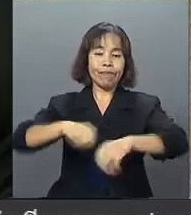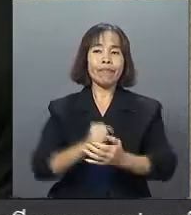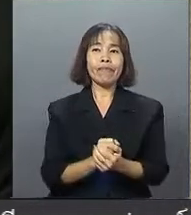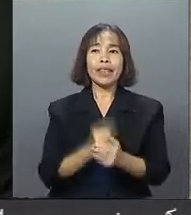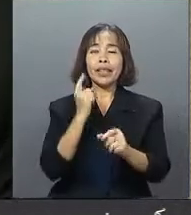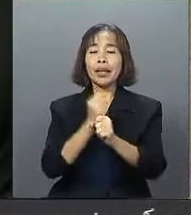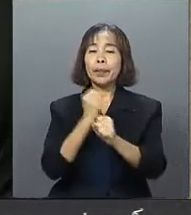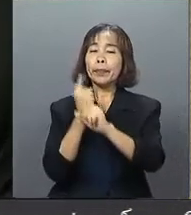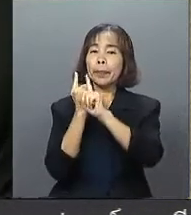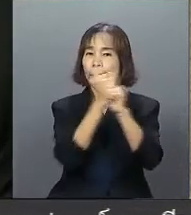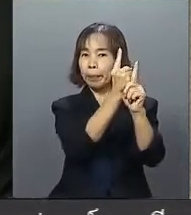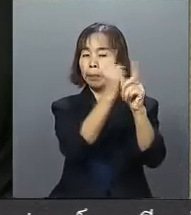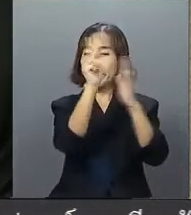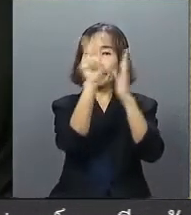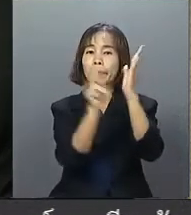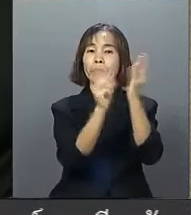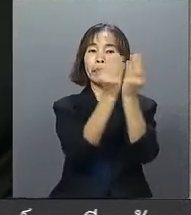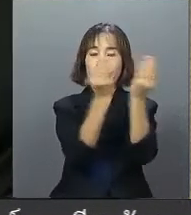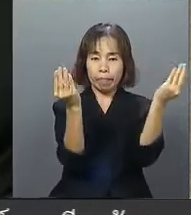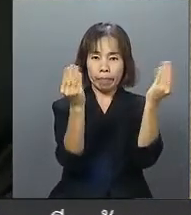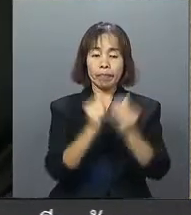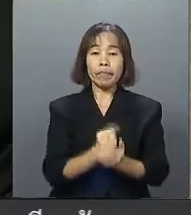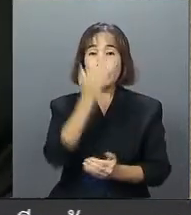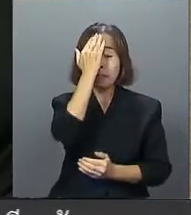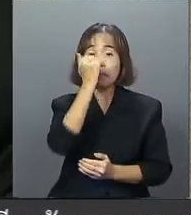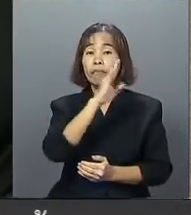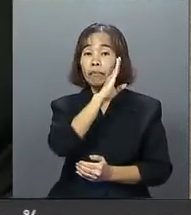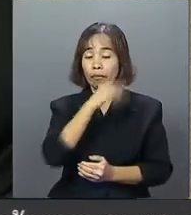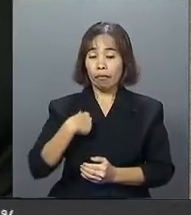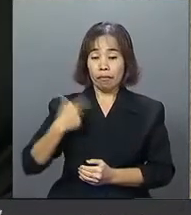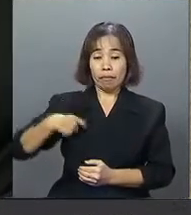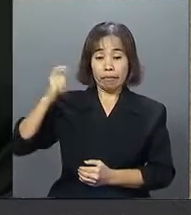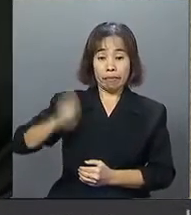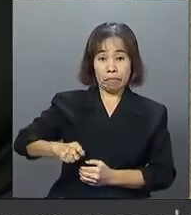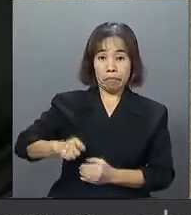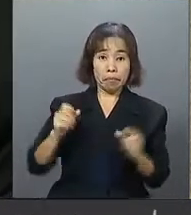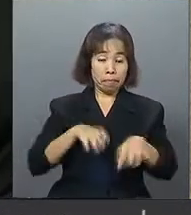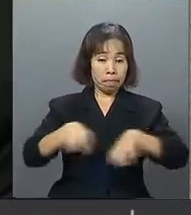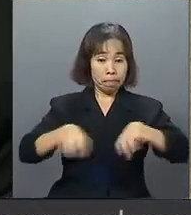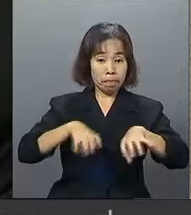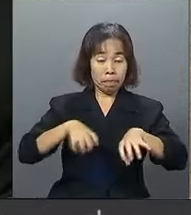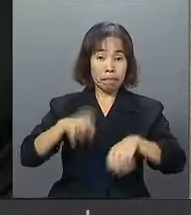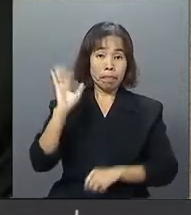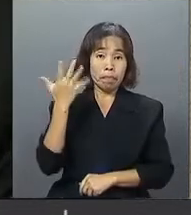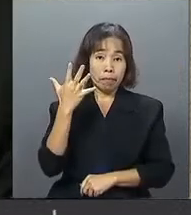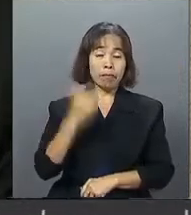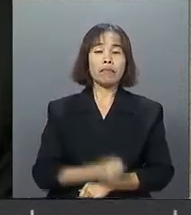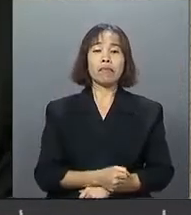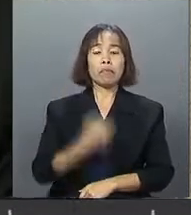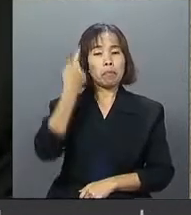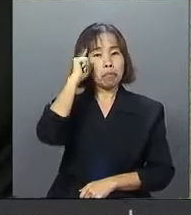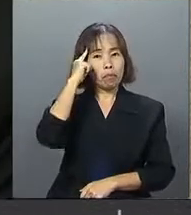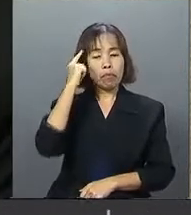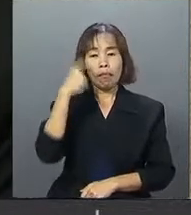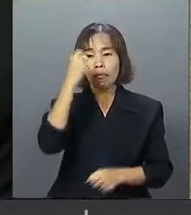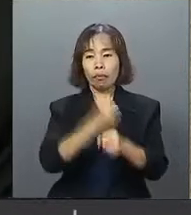ให้มีขึ้นเพราะถ้าไม่มีเสาหลักคอยค้ำยันไว้ก็อาจจะมีใครทำให้คือ